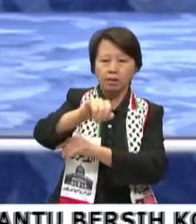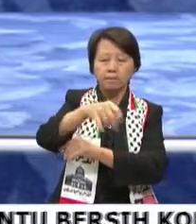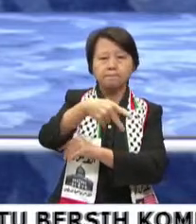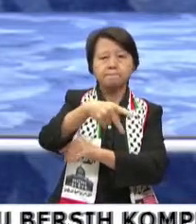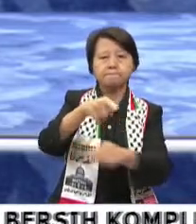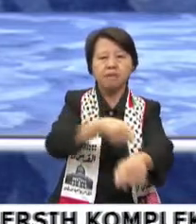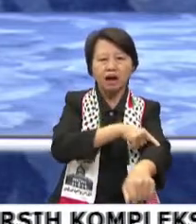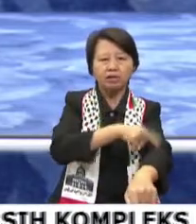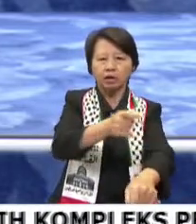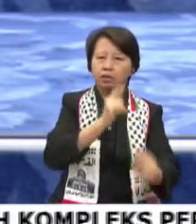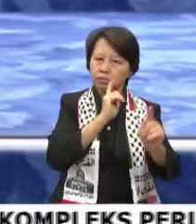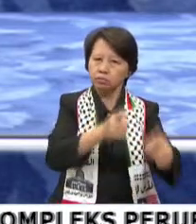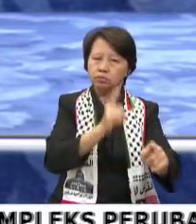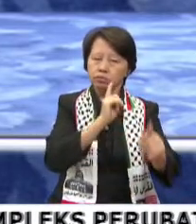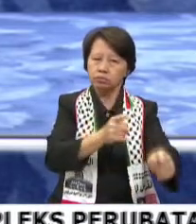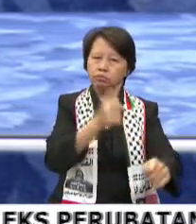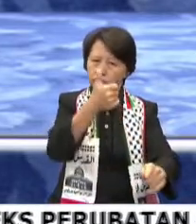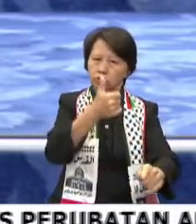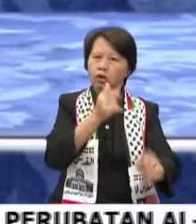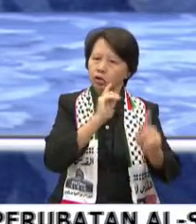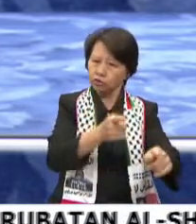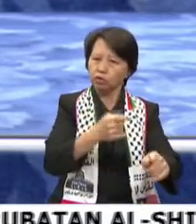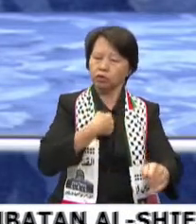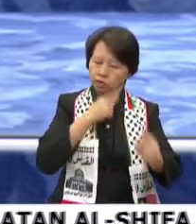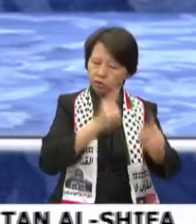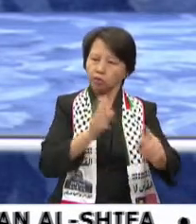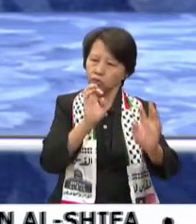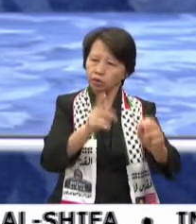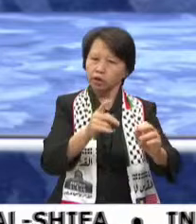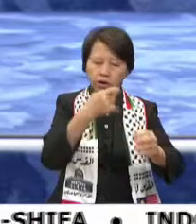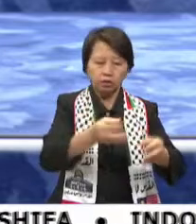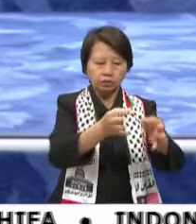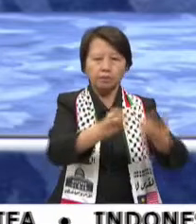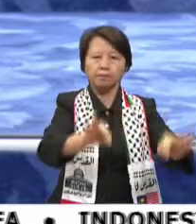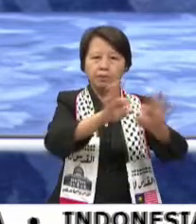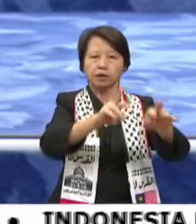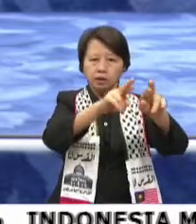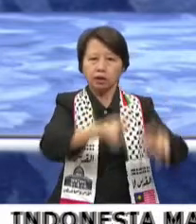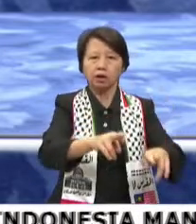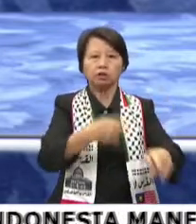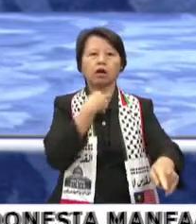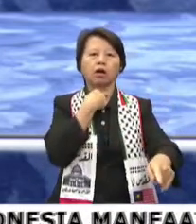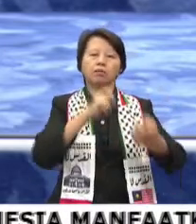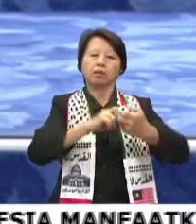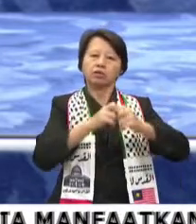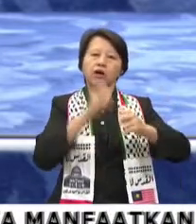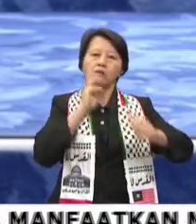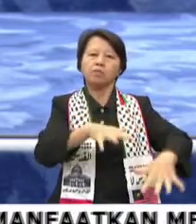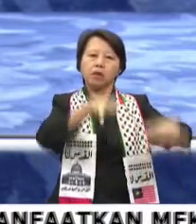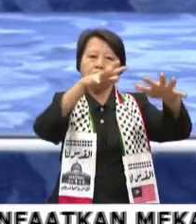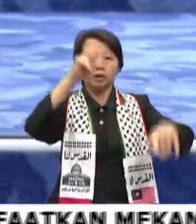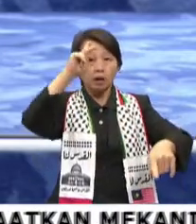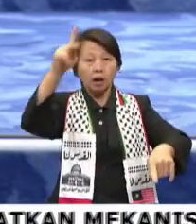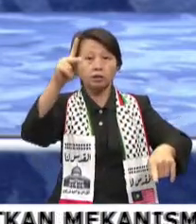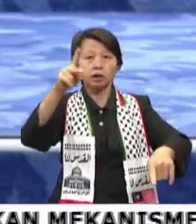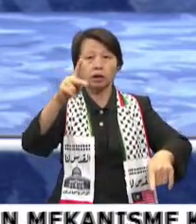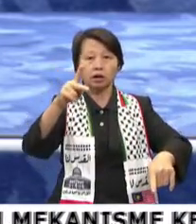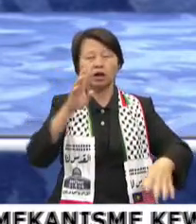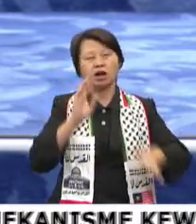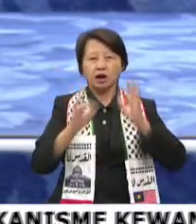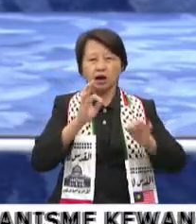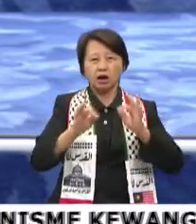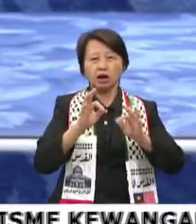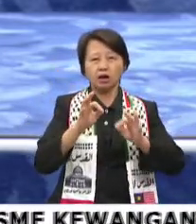di-pertua lebih daripada tempat lain kerana kesan banjir di Kelantan Tetapi kalau cerita